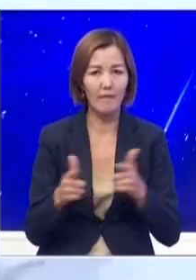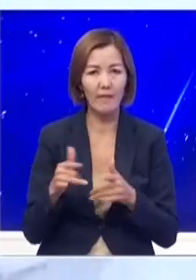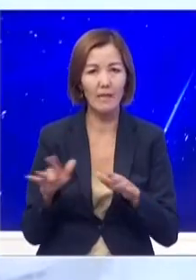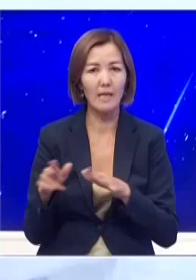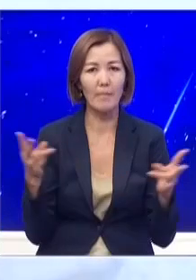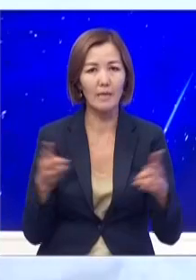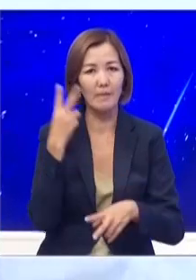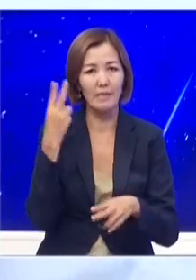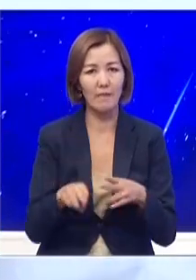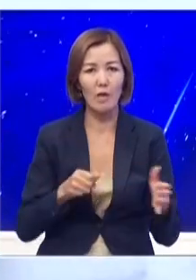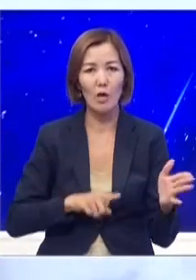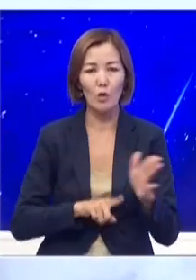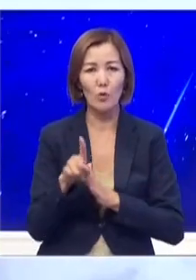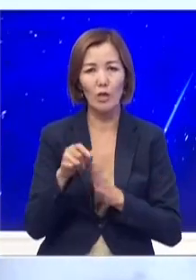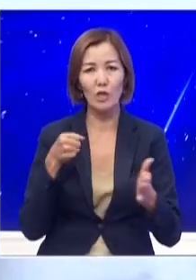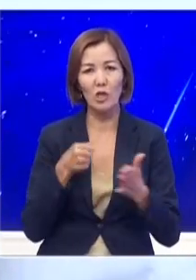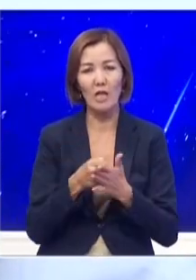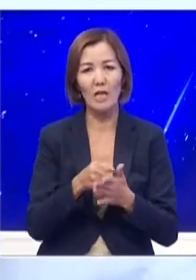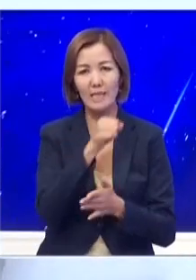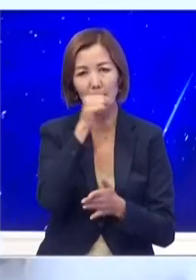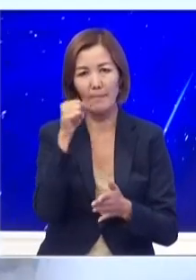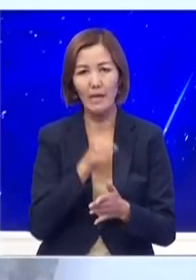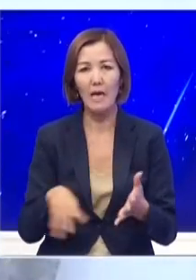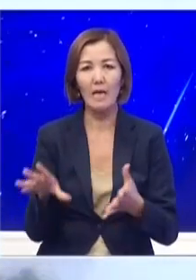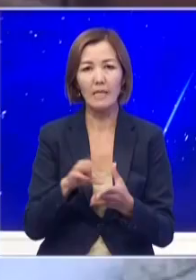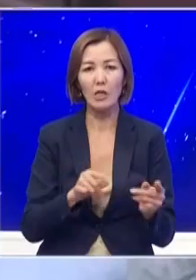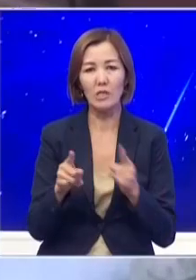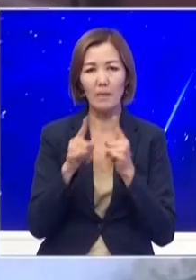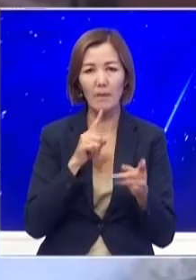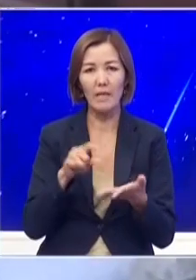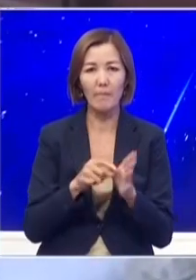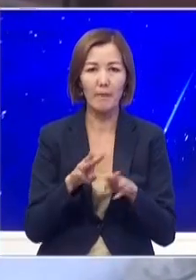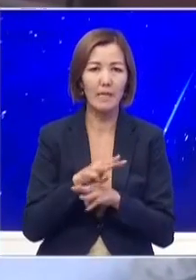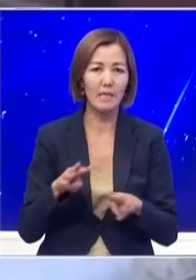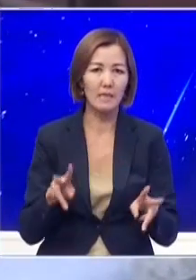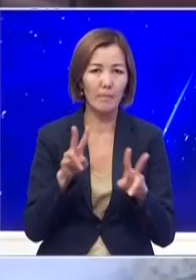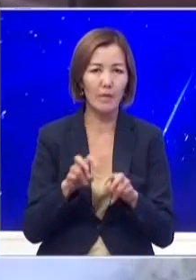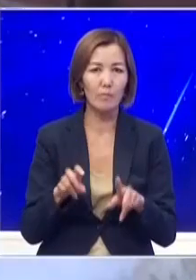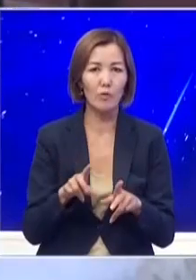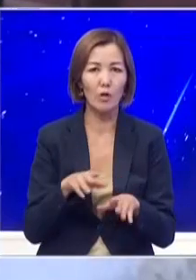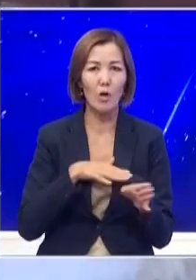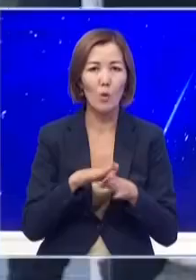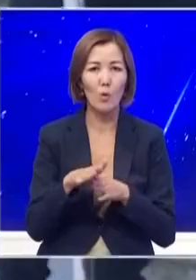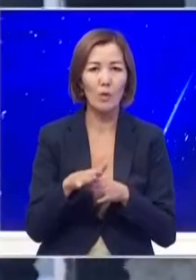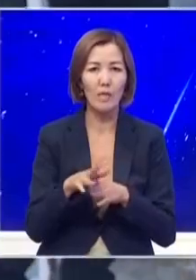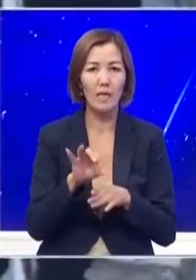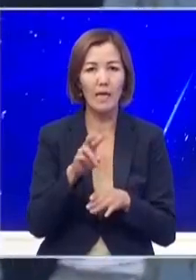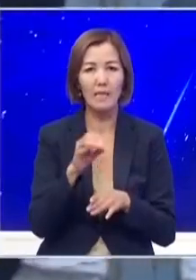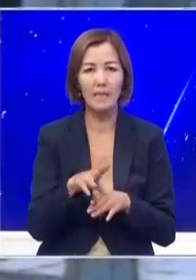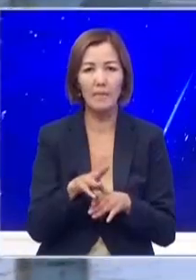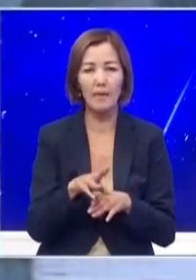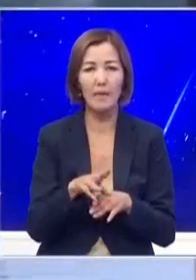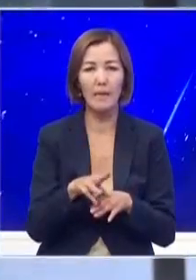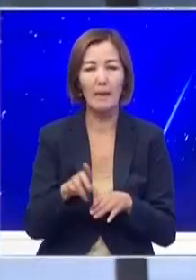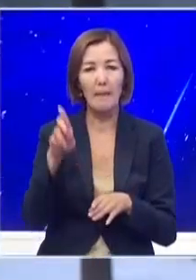мероприятия необходимо завершить до начала зимы. Также в рамках совещания Кабинета министров был рассмотрен ход реализации концепции